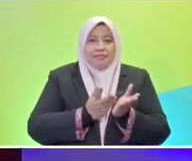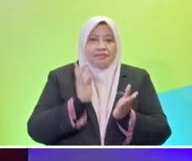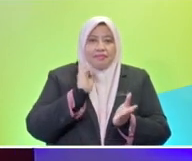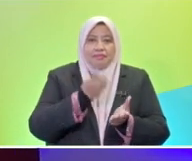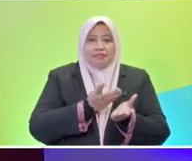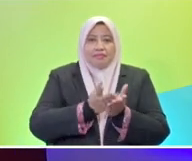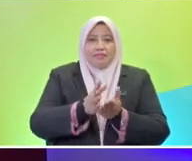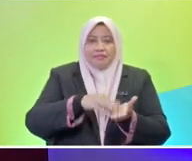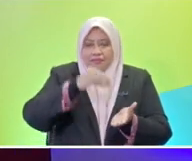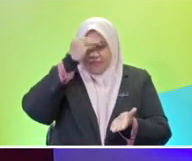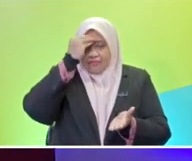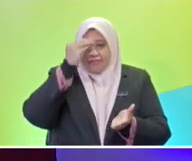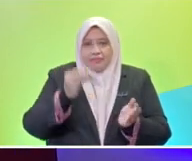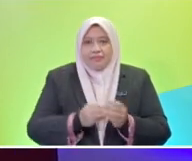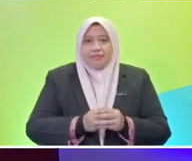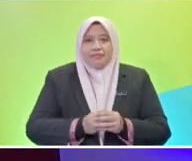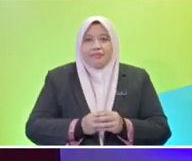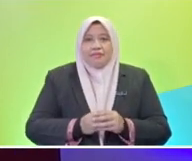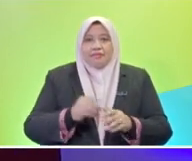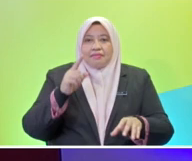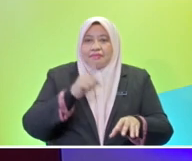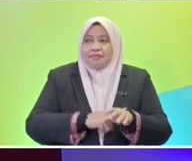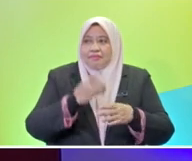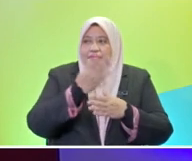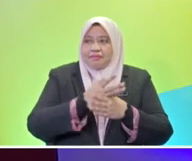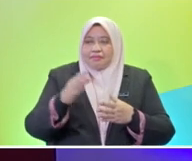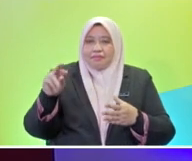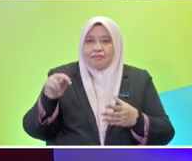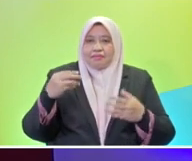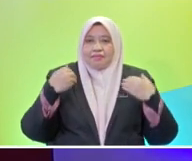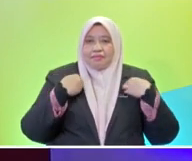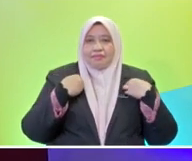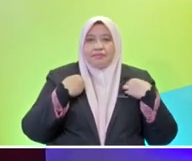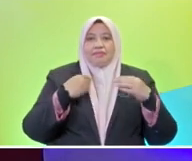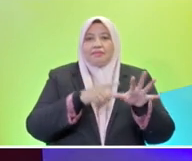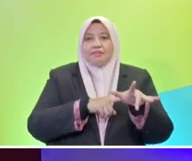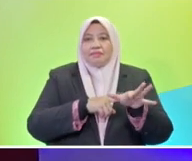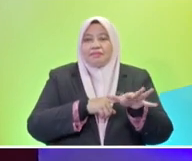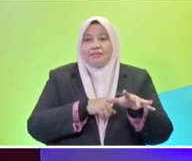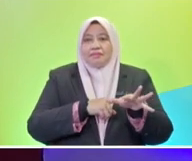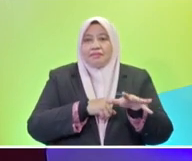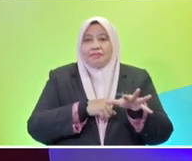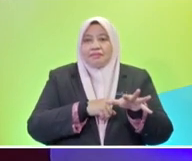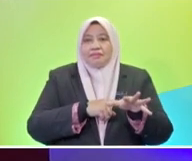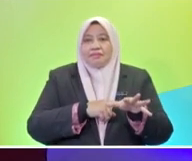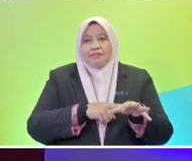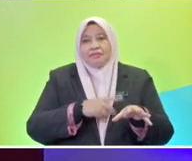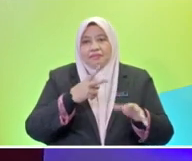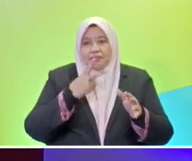pengajaran kita. Okey. Di bahagian pokok ni dia ada daun. Ni macam cikgu pegang